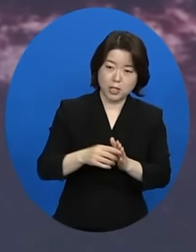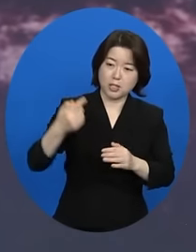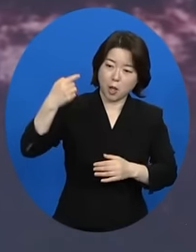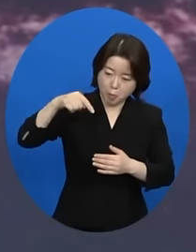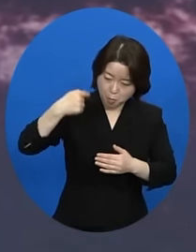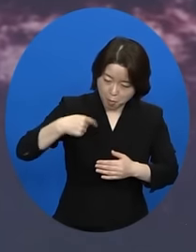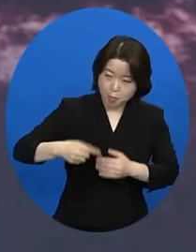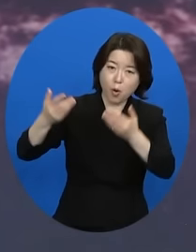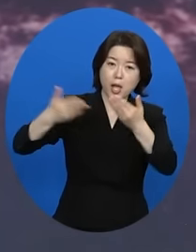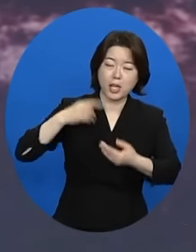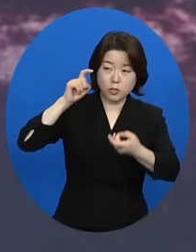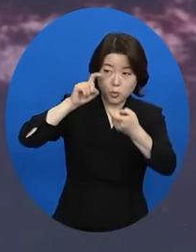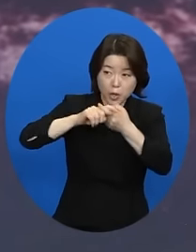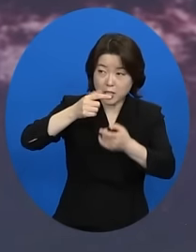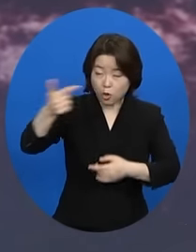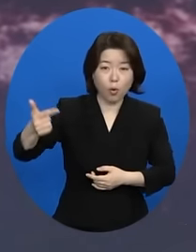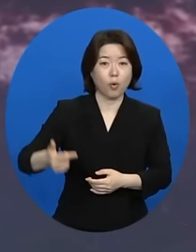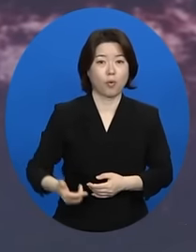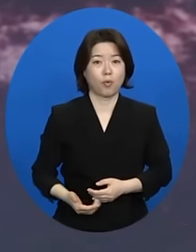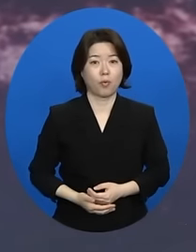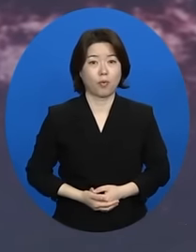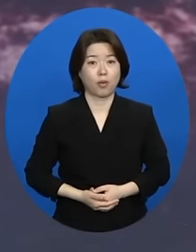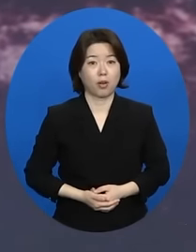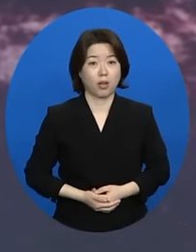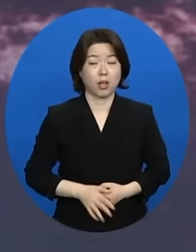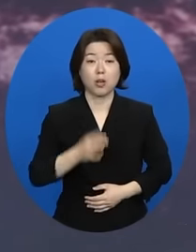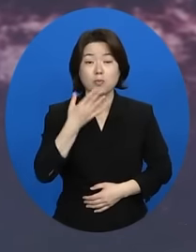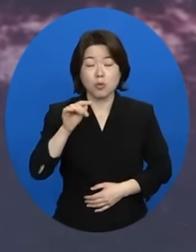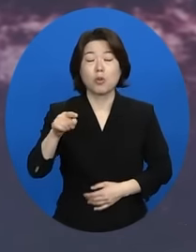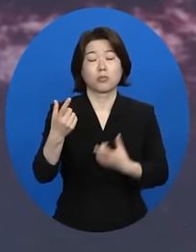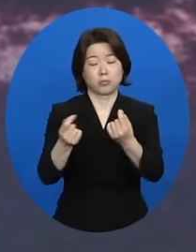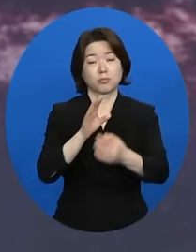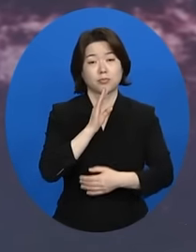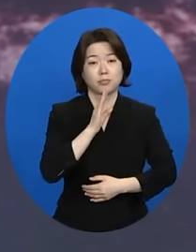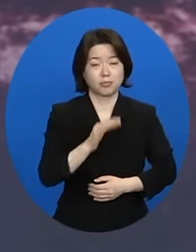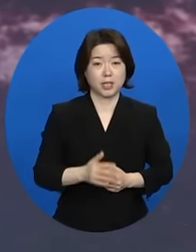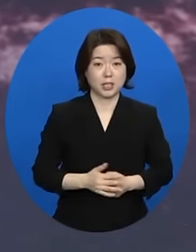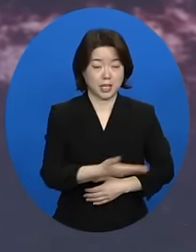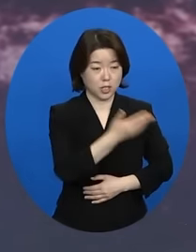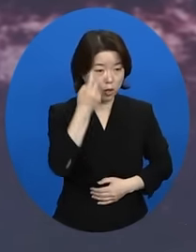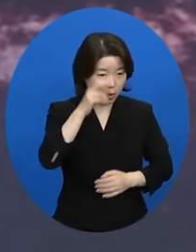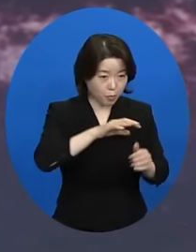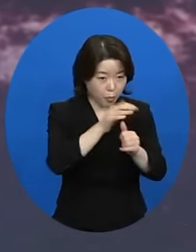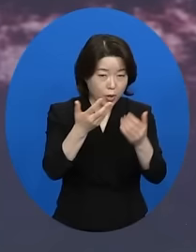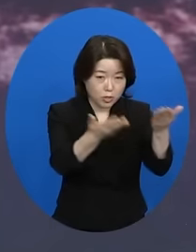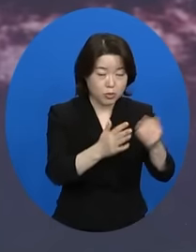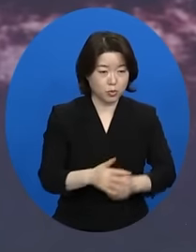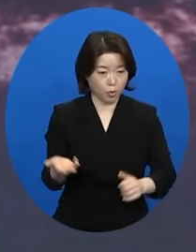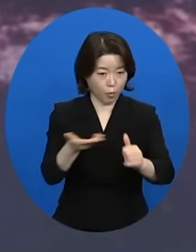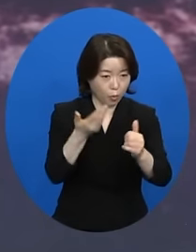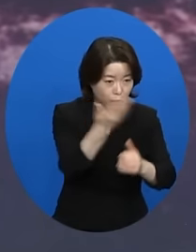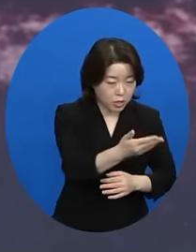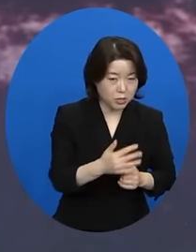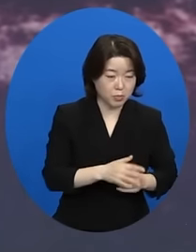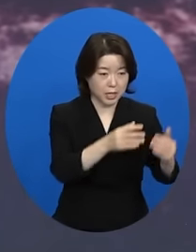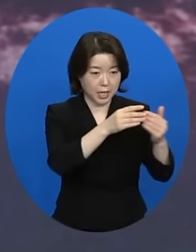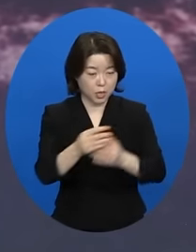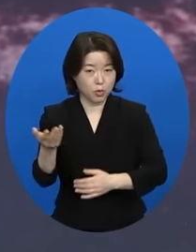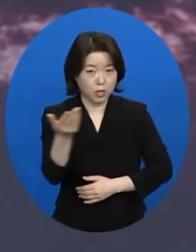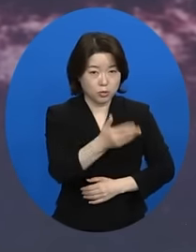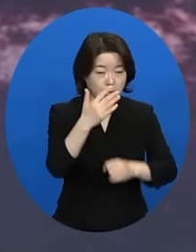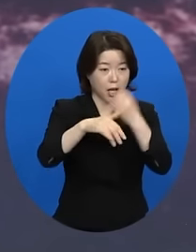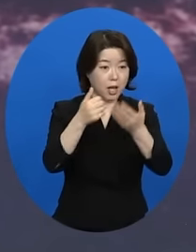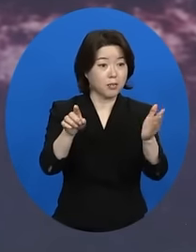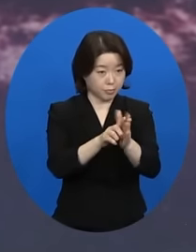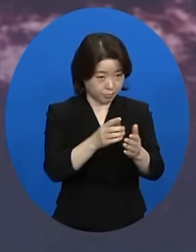해주시는지 관심이 훨씬 더 많았어요. 물론 하나님 그런 분이십니다. 여러분들이 보호하십니다. 공급하십니다. 인도하신 하나님 줄을